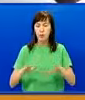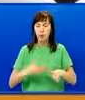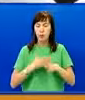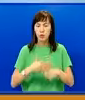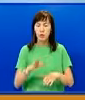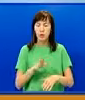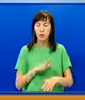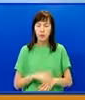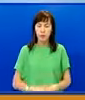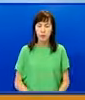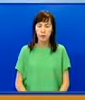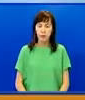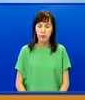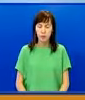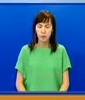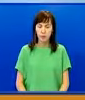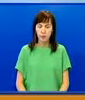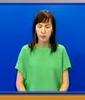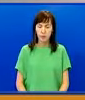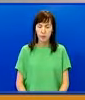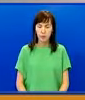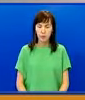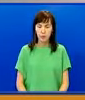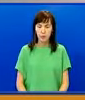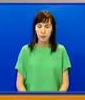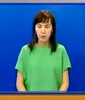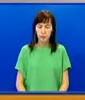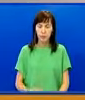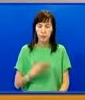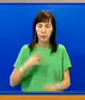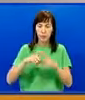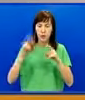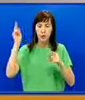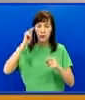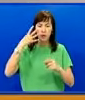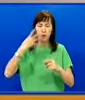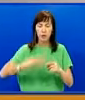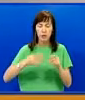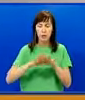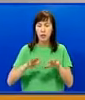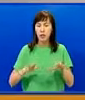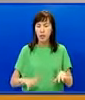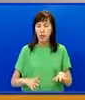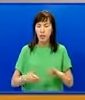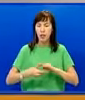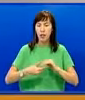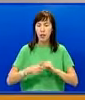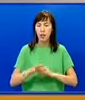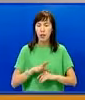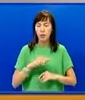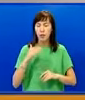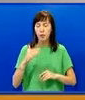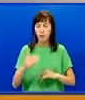созды. Осы акцияға қатысу үшін мектептеріміздегі біз 40 оқушыны шақырттық. 40 оқушыны